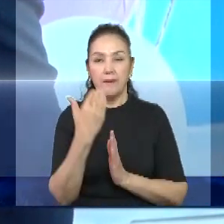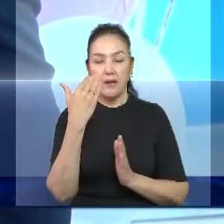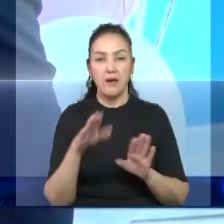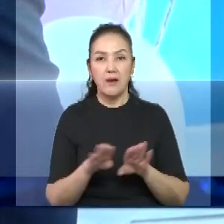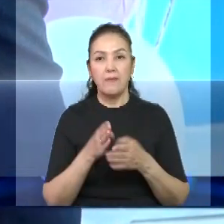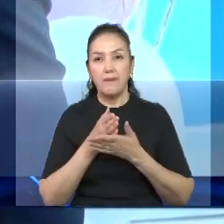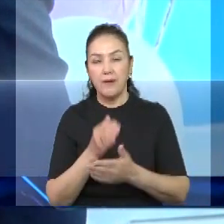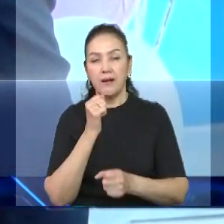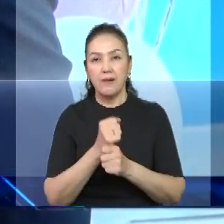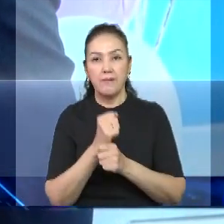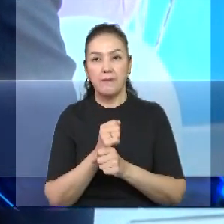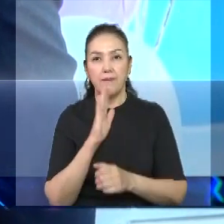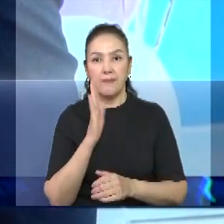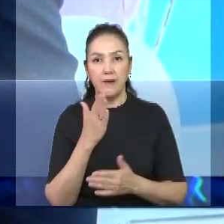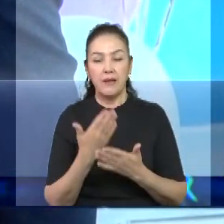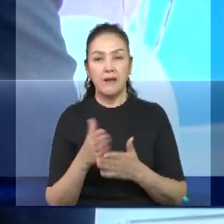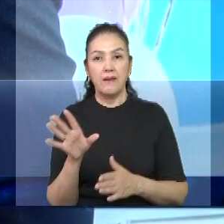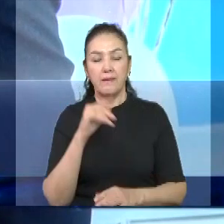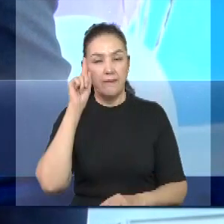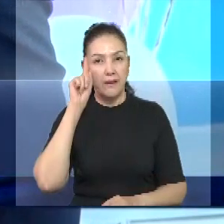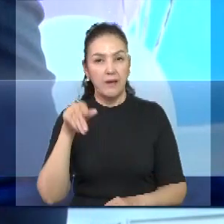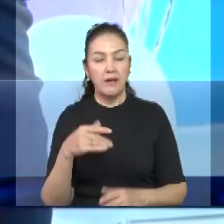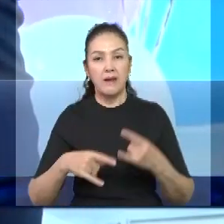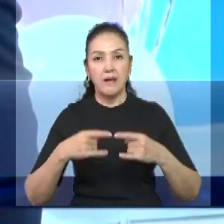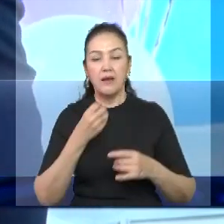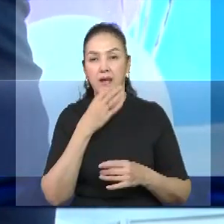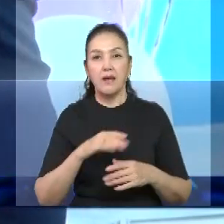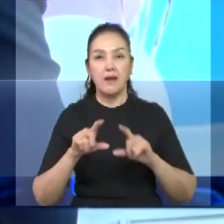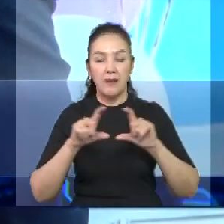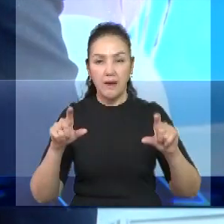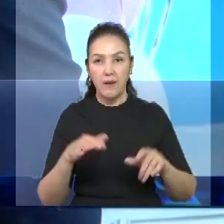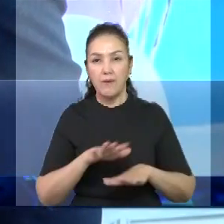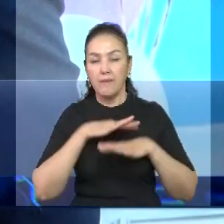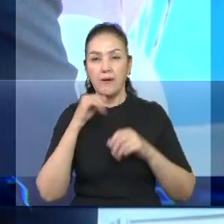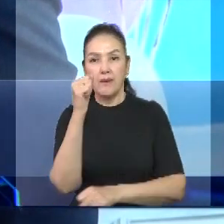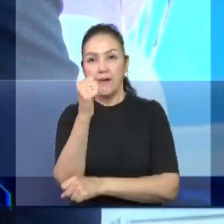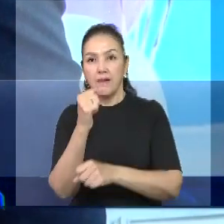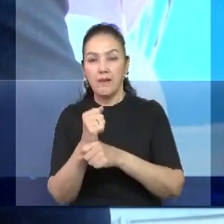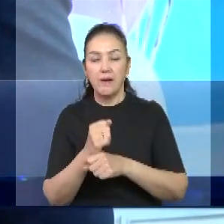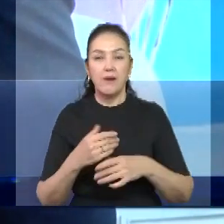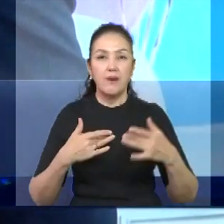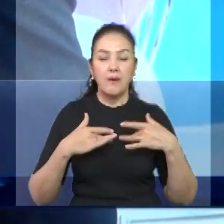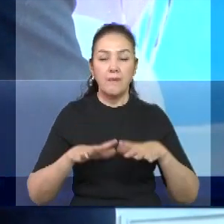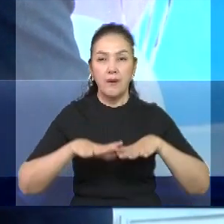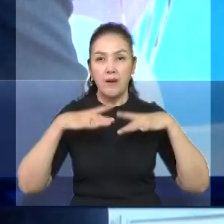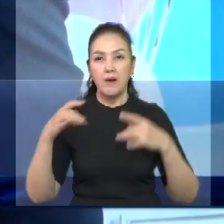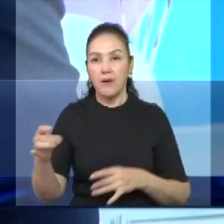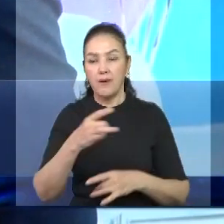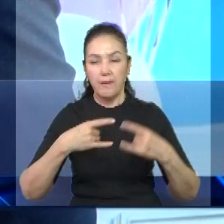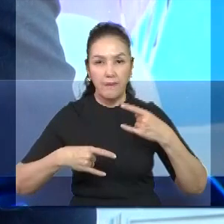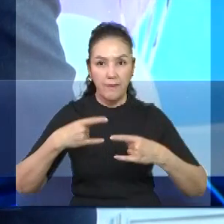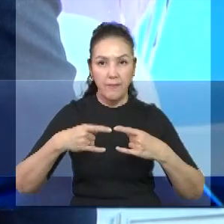этом направлении работа ведется. Всем известно, что наш телеканал – хорошая школа. Многие сотрудники на ведущих ролях в крупнейших